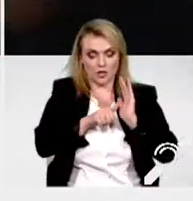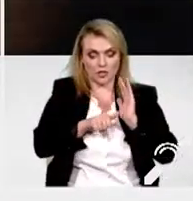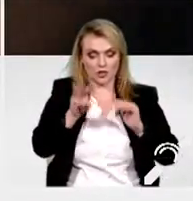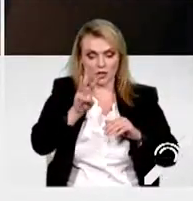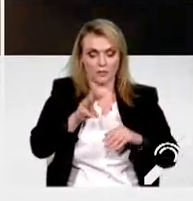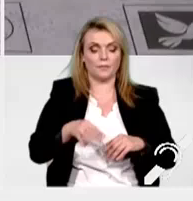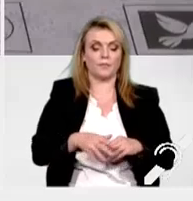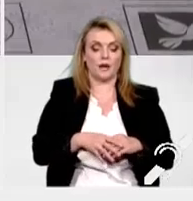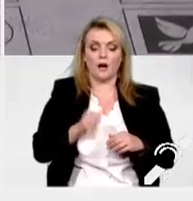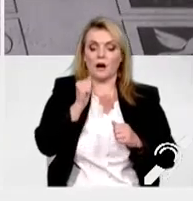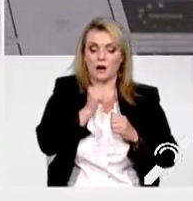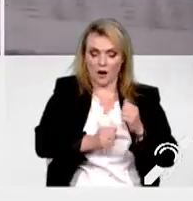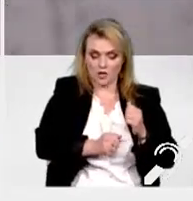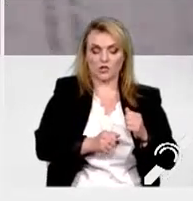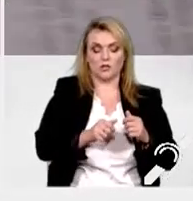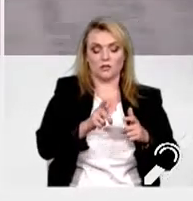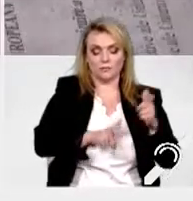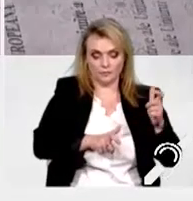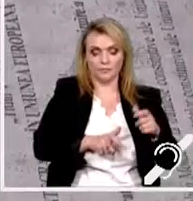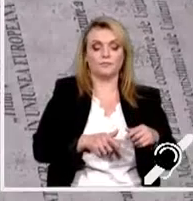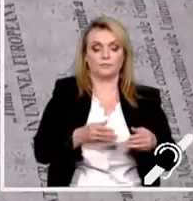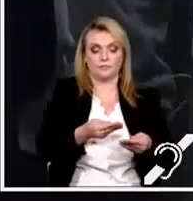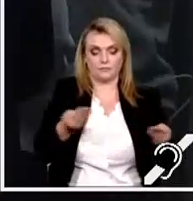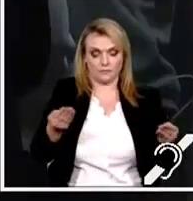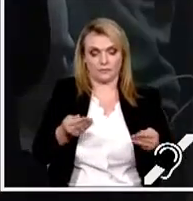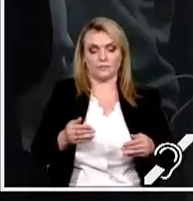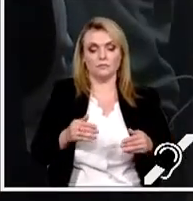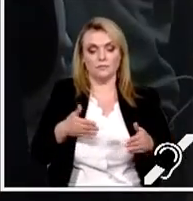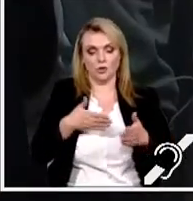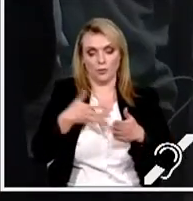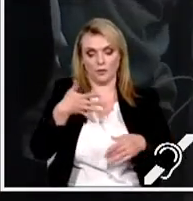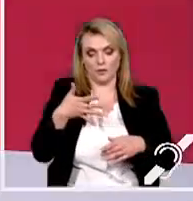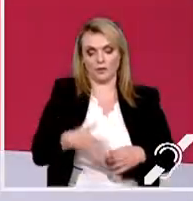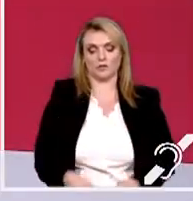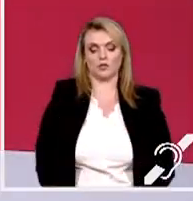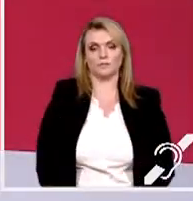secție de votare din diasporă va primi numai mult de 5.000 de buletine de vot.